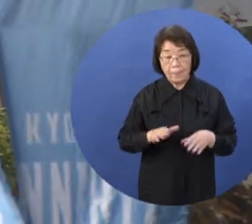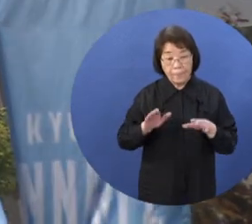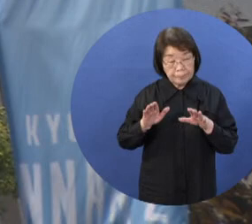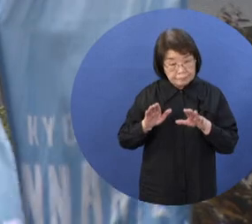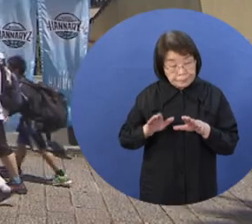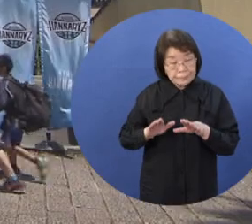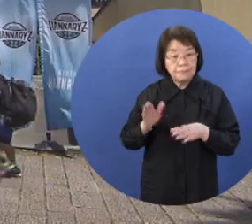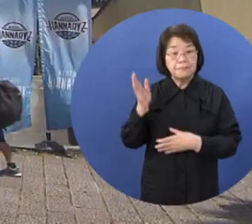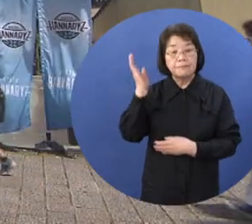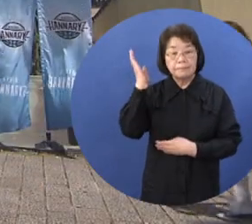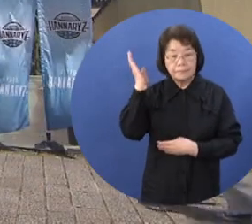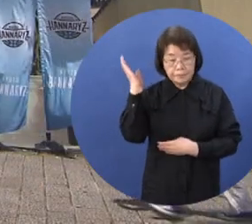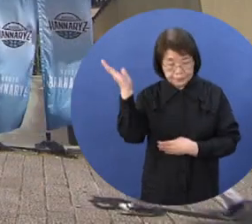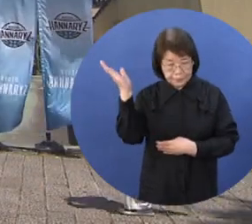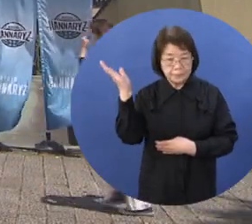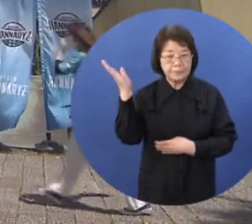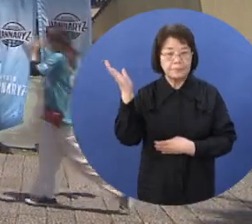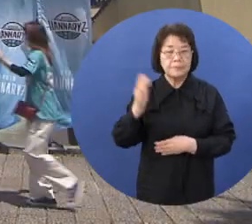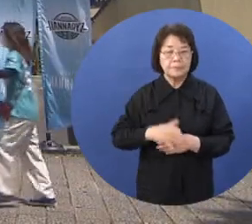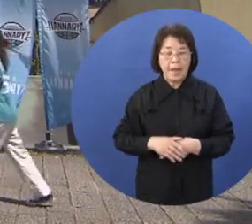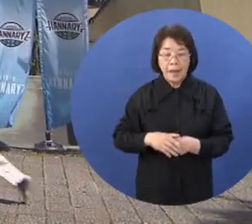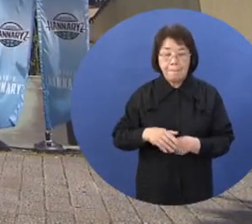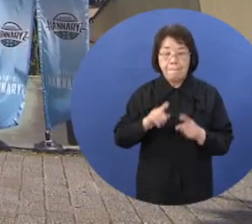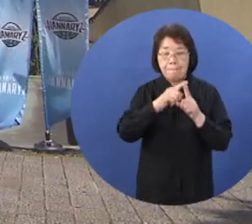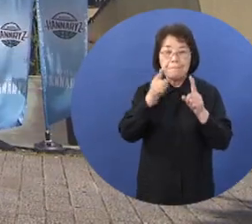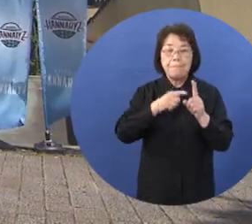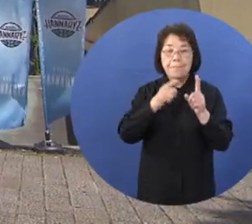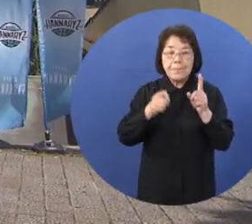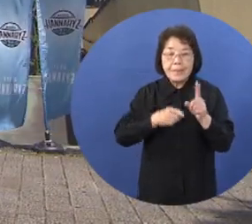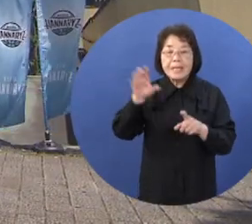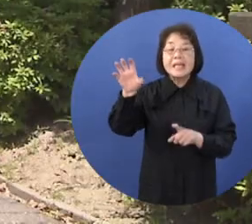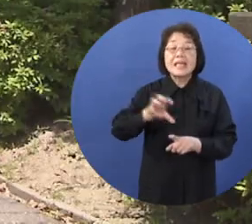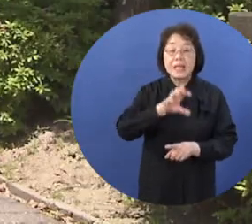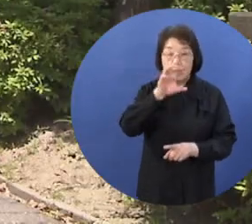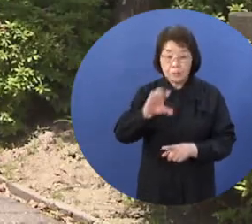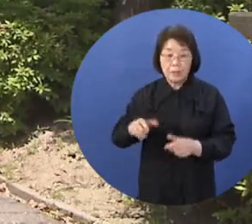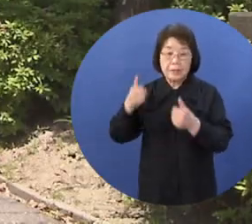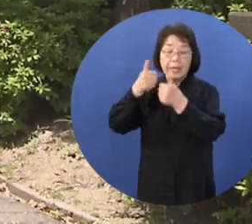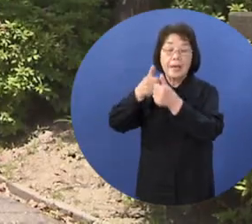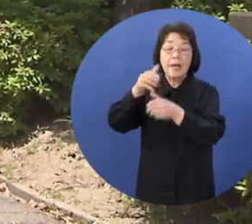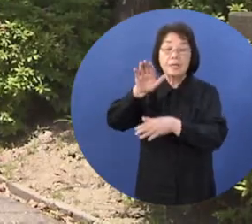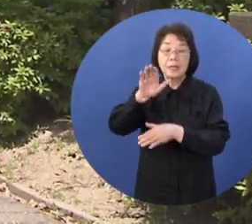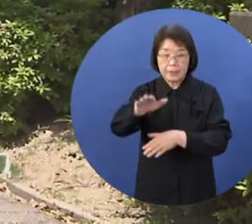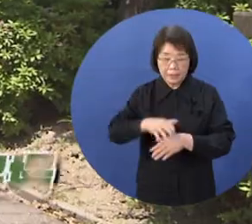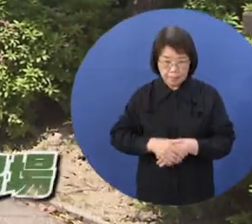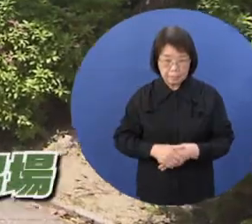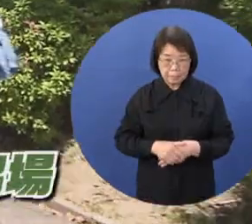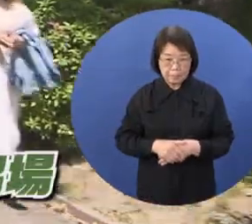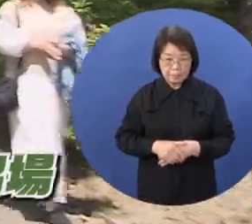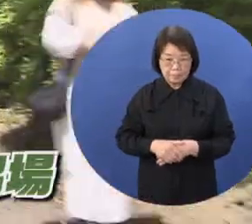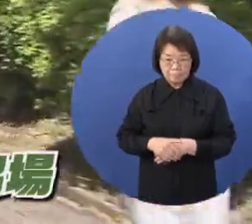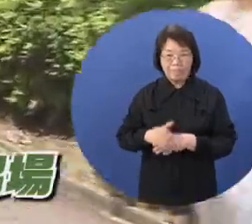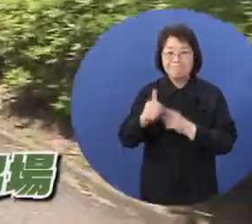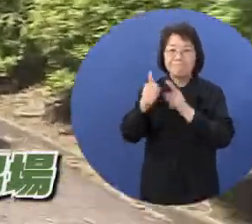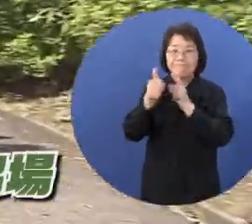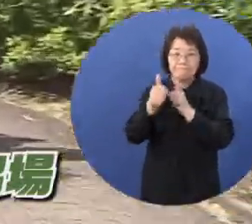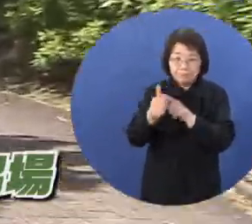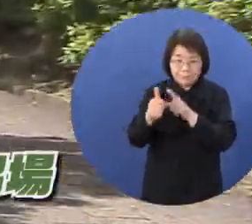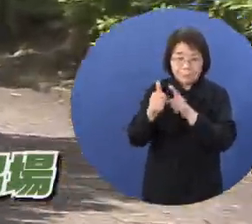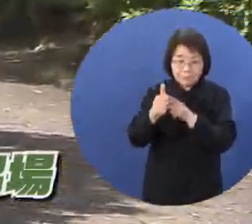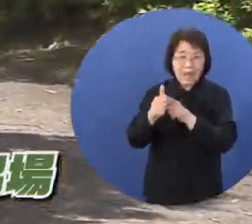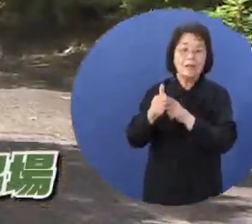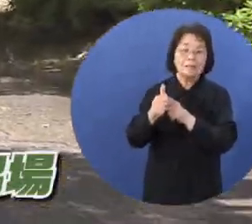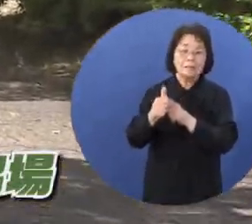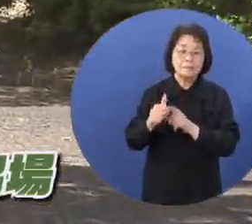日、京都ハンナリーズ主催の B リーグの試合会場に西畝さんの姿がありました。B リーグの試合前